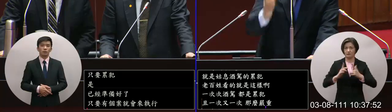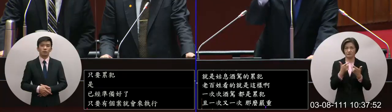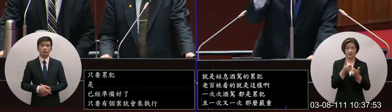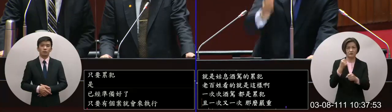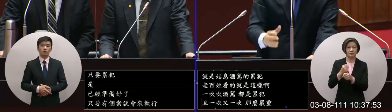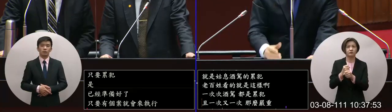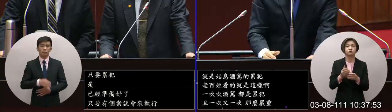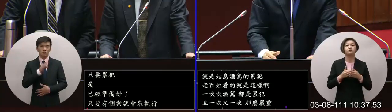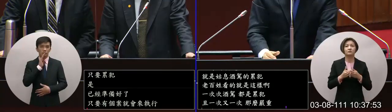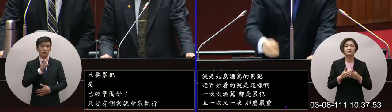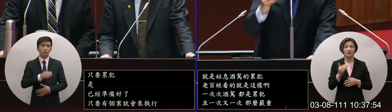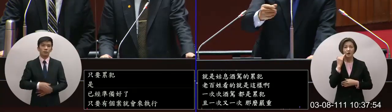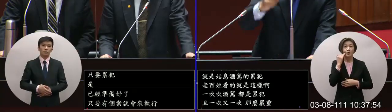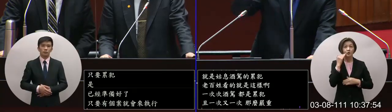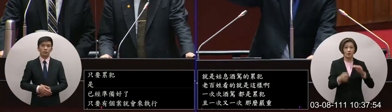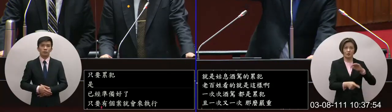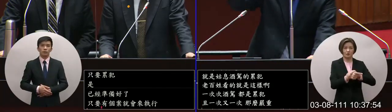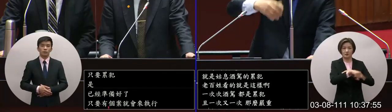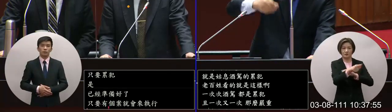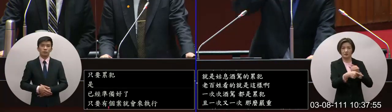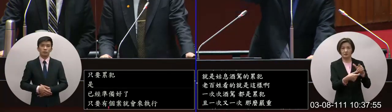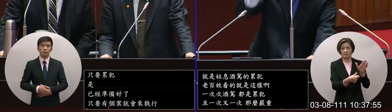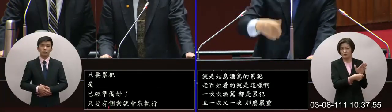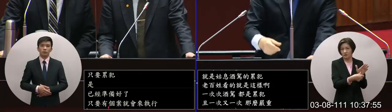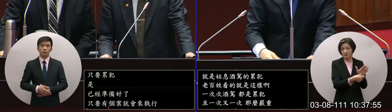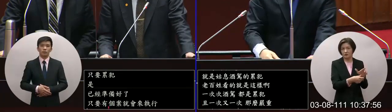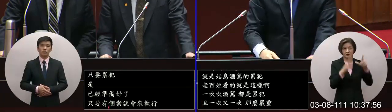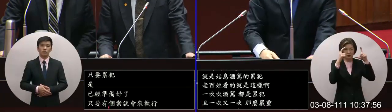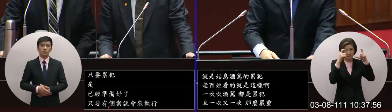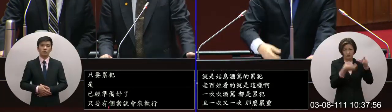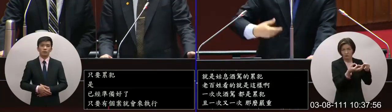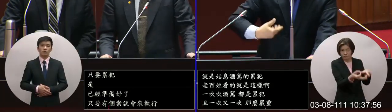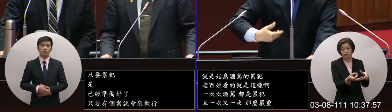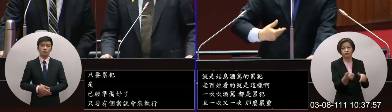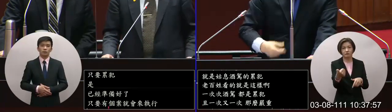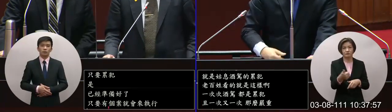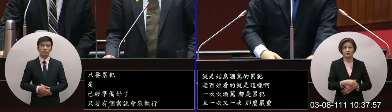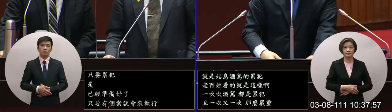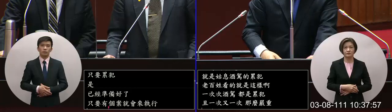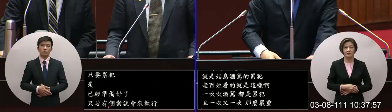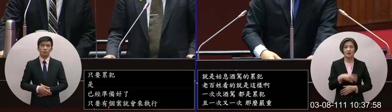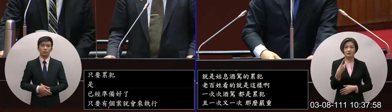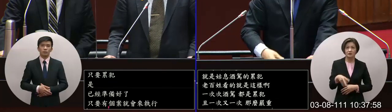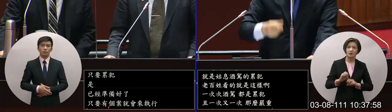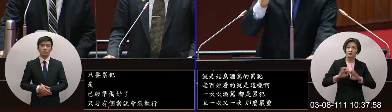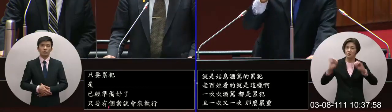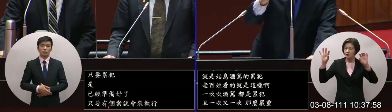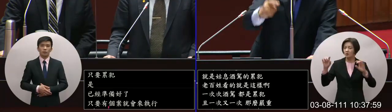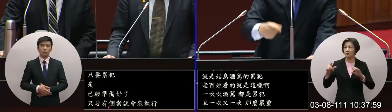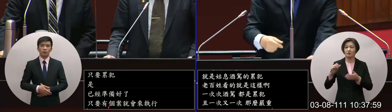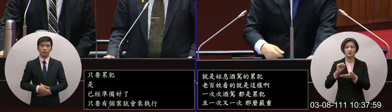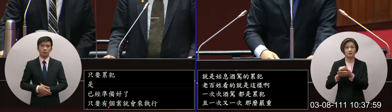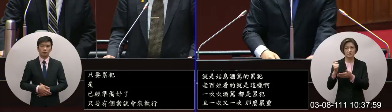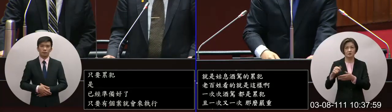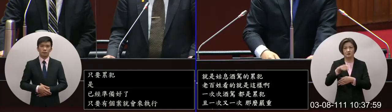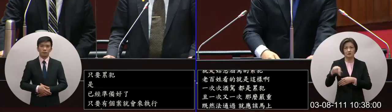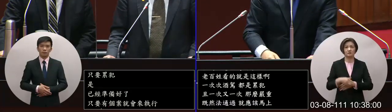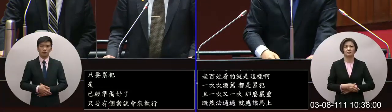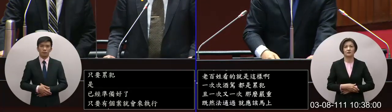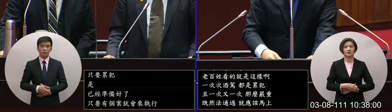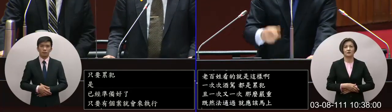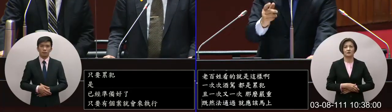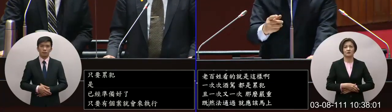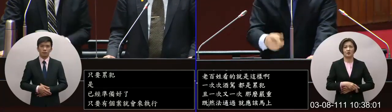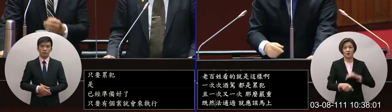做，你把它公告，甚至于请媒体来放大，让大家有警惕心，说你不但是公布他的照